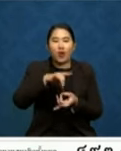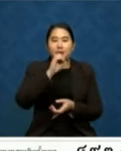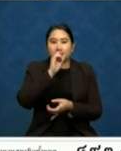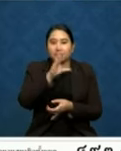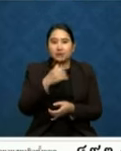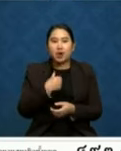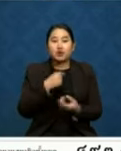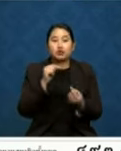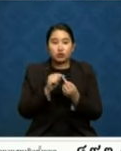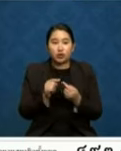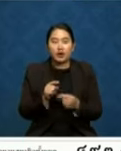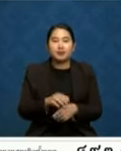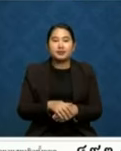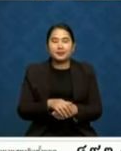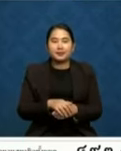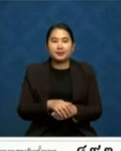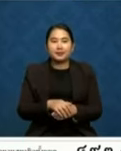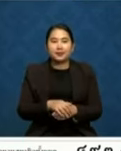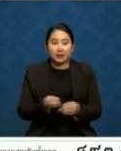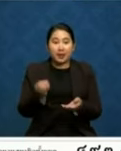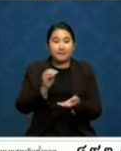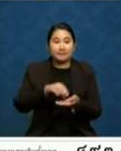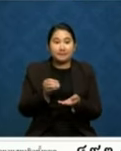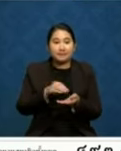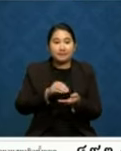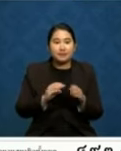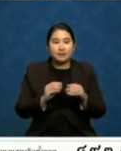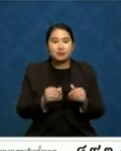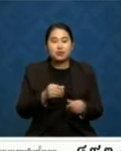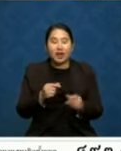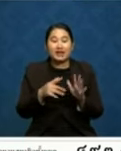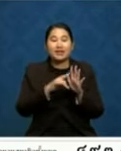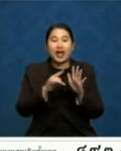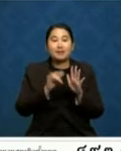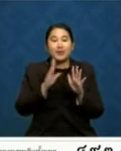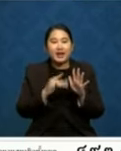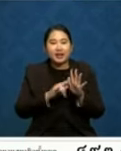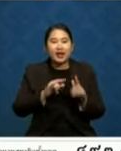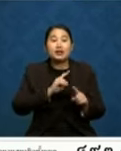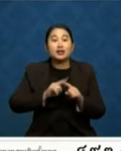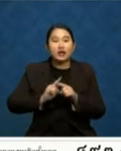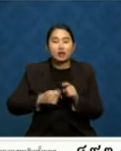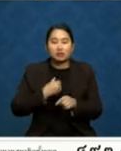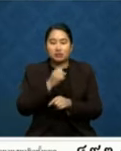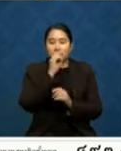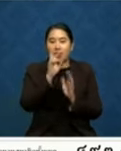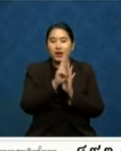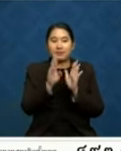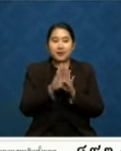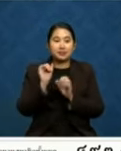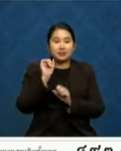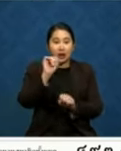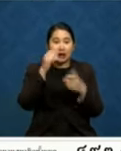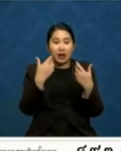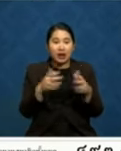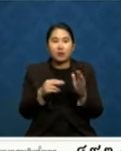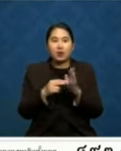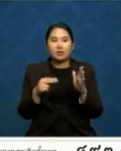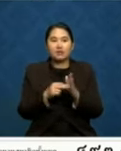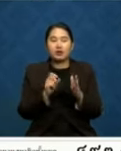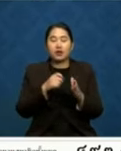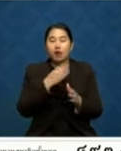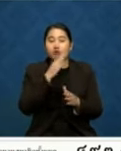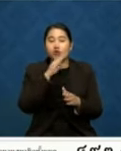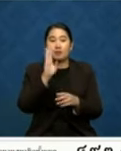สารปรุงแต่งนะครับก็อันนี้พวกที่เขาปลูกยาเขาก็บอกบ่นอยู่ว่าถ้าเราไปออกระเบียบตรงนี้ปุ๊บเนี่ยให้ตัดตรงไปปุ๊